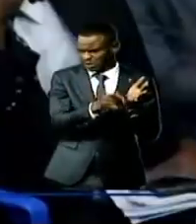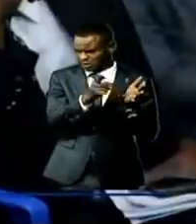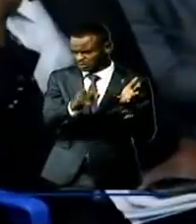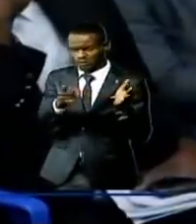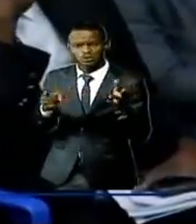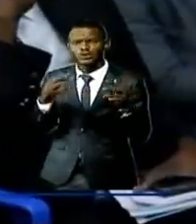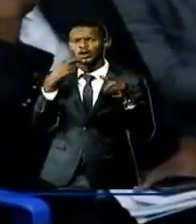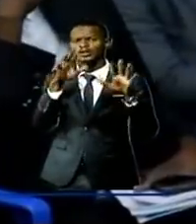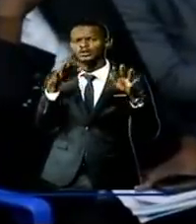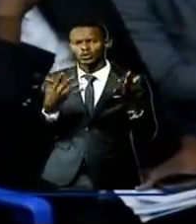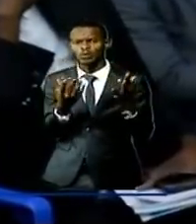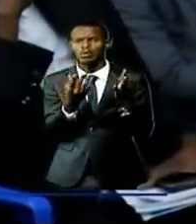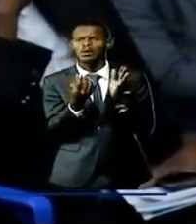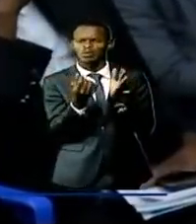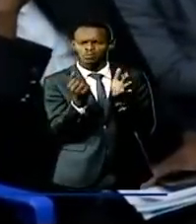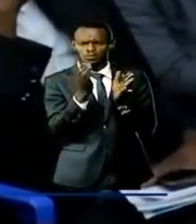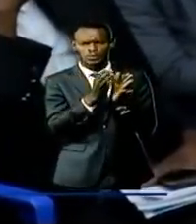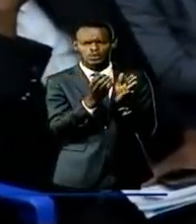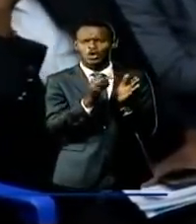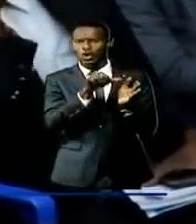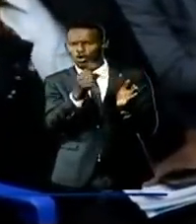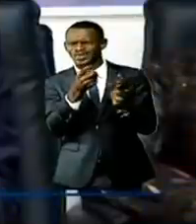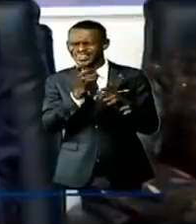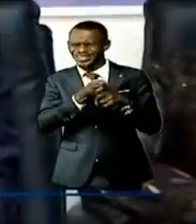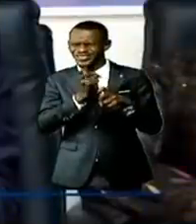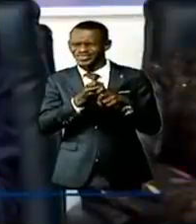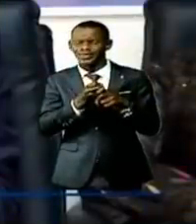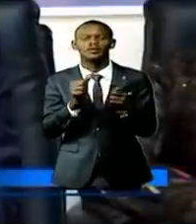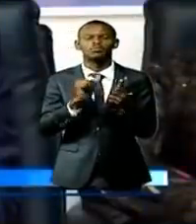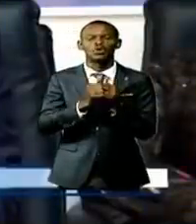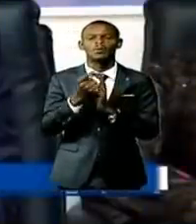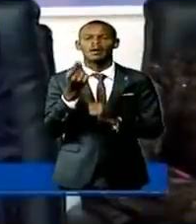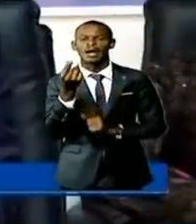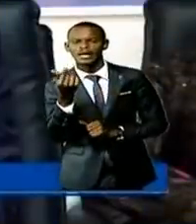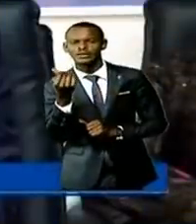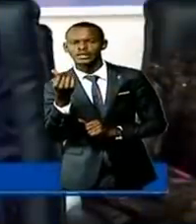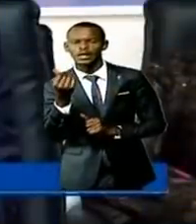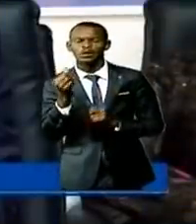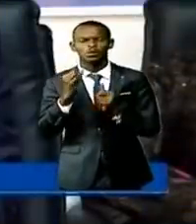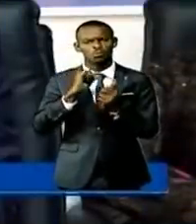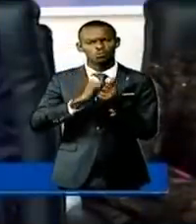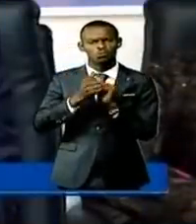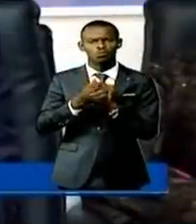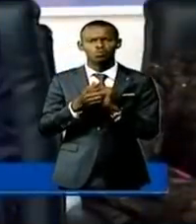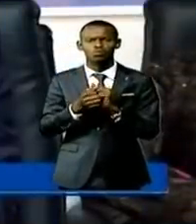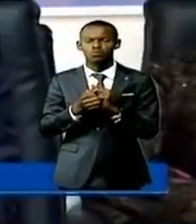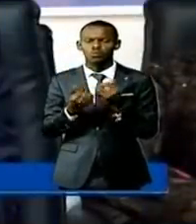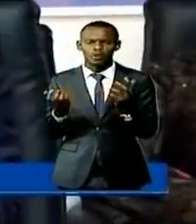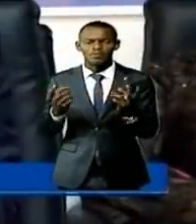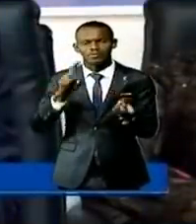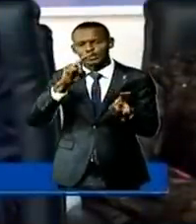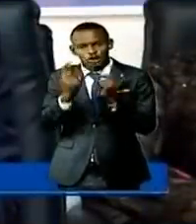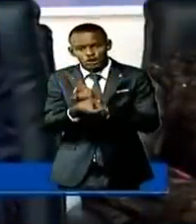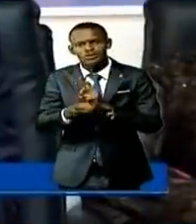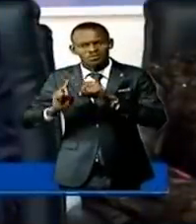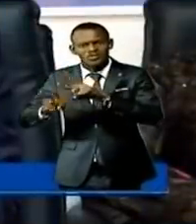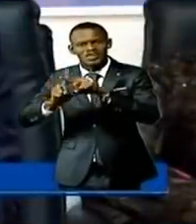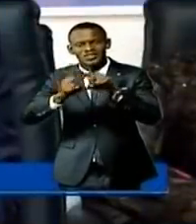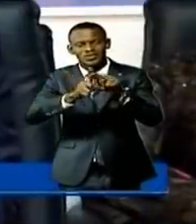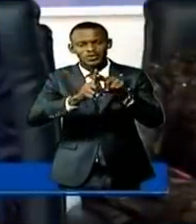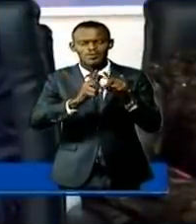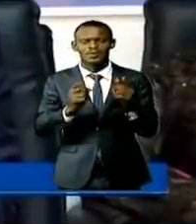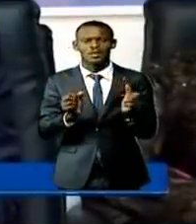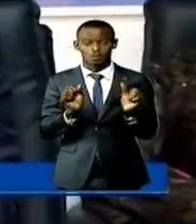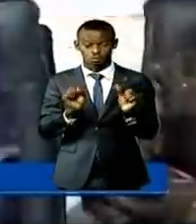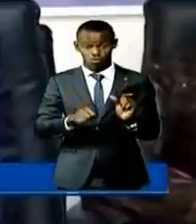les contraintes climatiques et sécuritaires. Cette feuille de route fera l'objet d'une mise à jour à l'issue de la tenue des